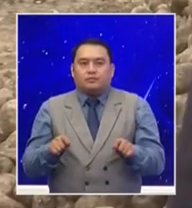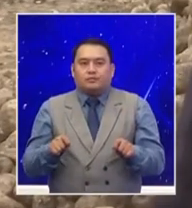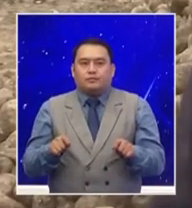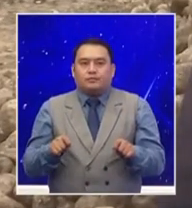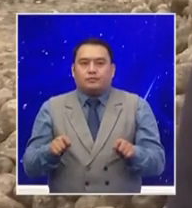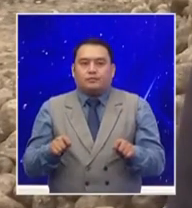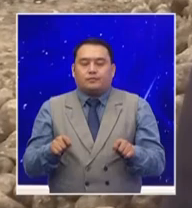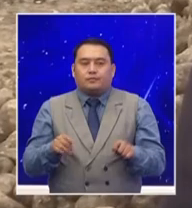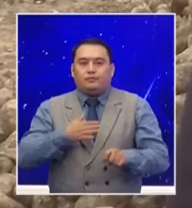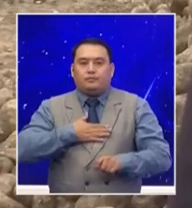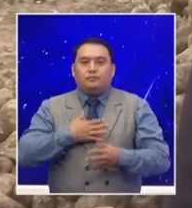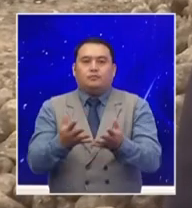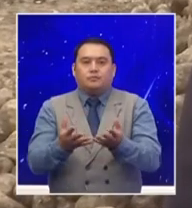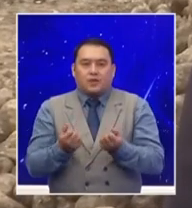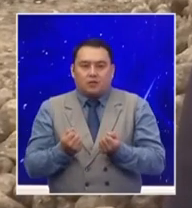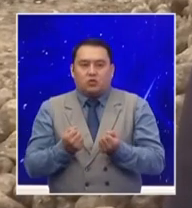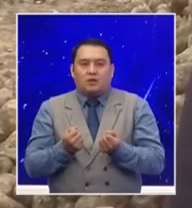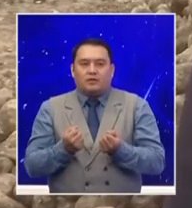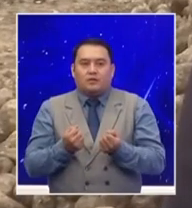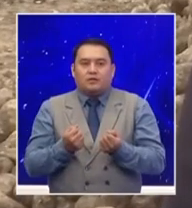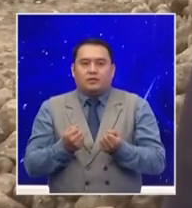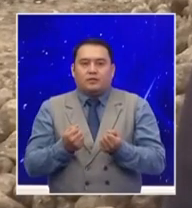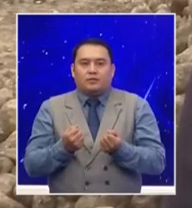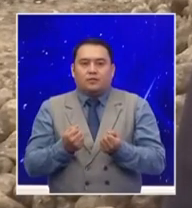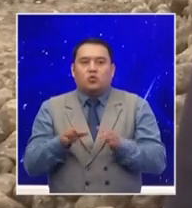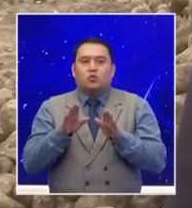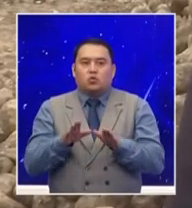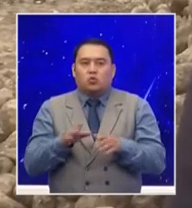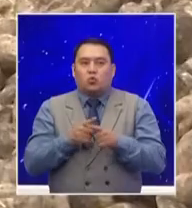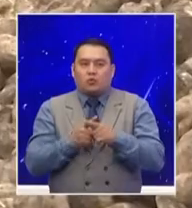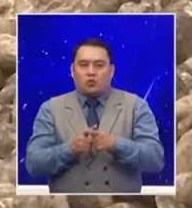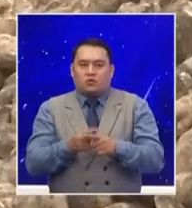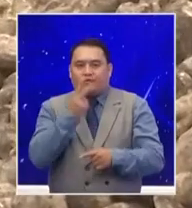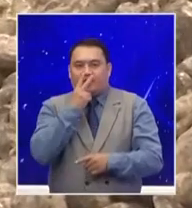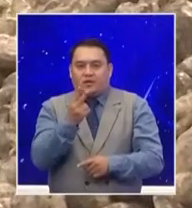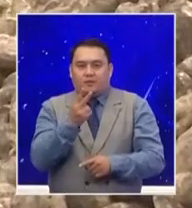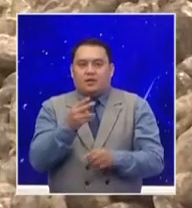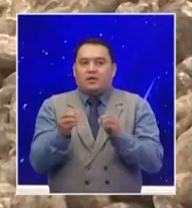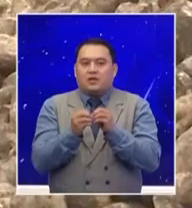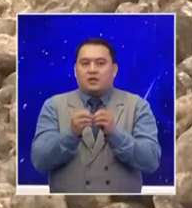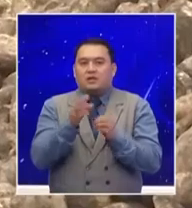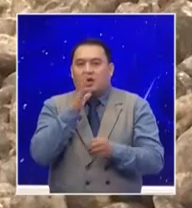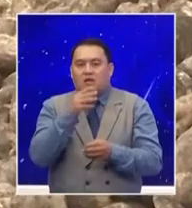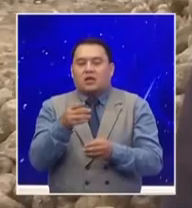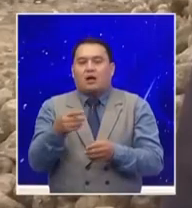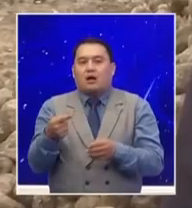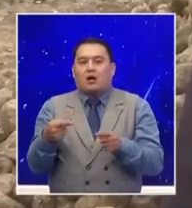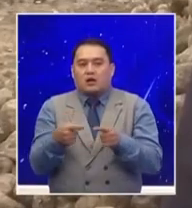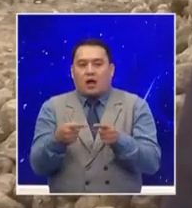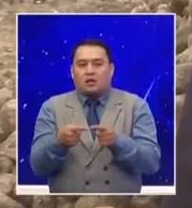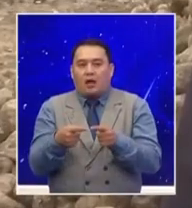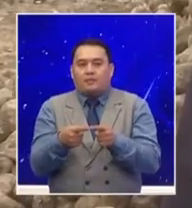через СЗЦ, который мы получили у СПК ЖИЦУ, мы только плюсы видим. И на 10 лет аренду там,